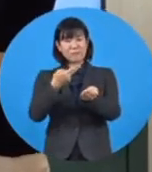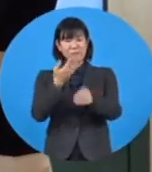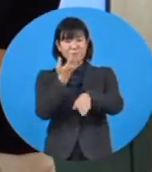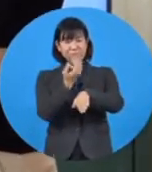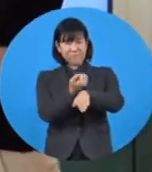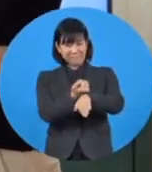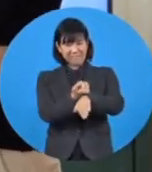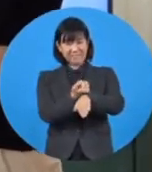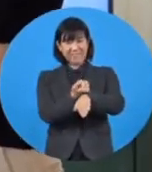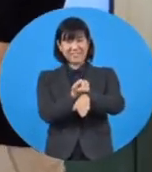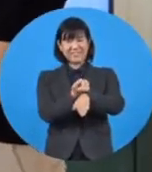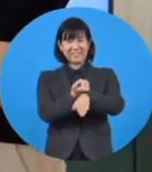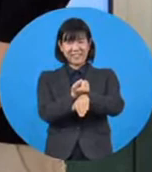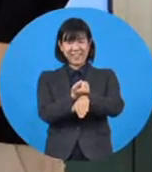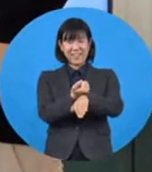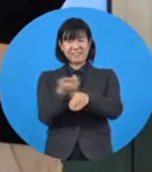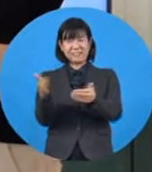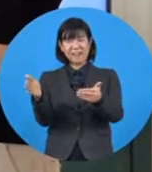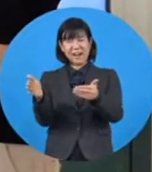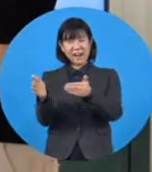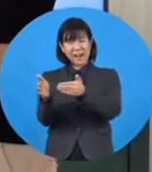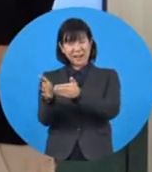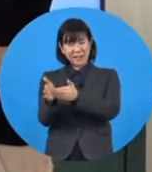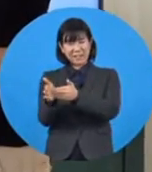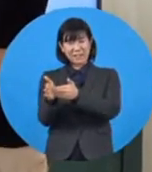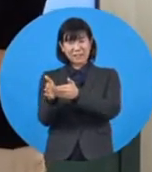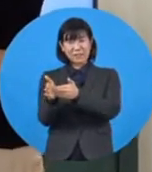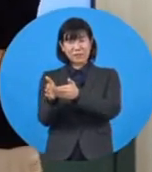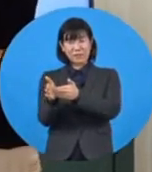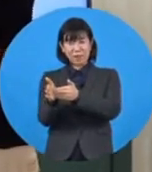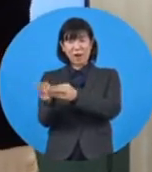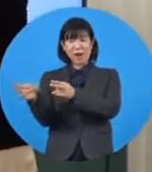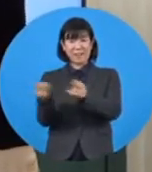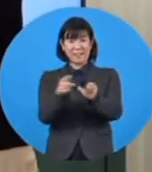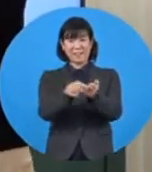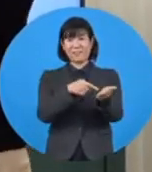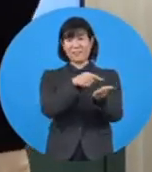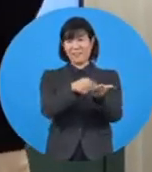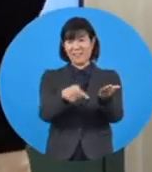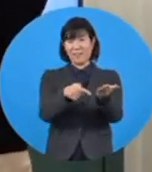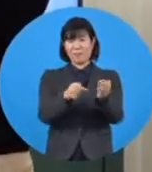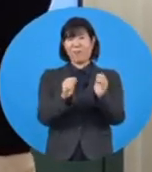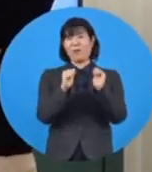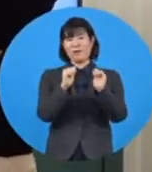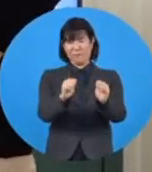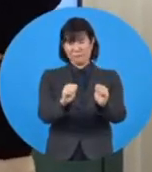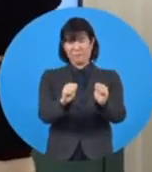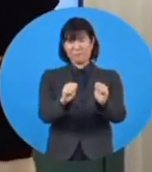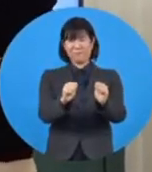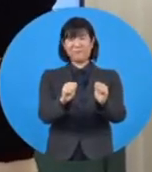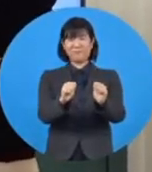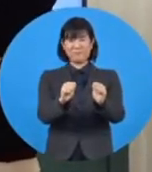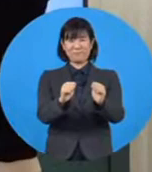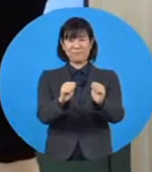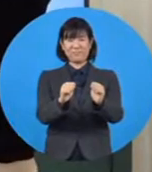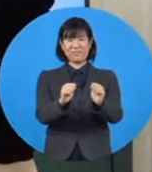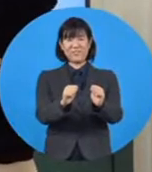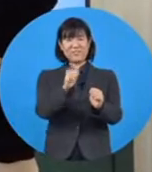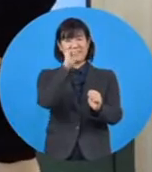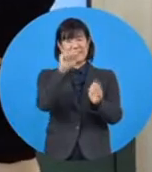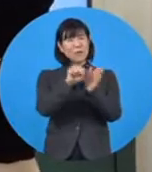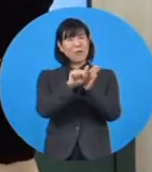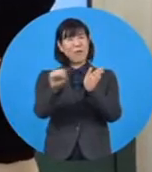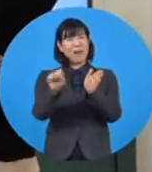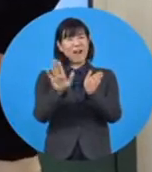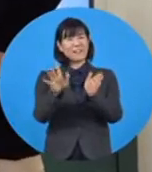身について、そしてそれを、まあ、自分で片付けることまでちょっと最終的にはしてもらったんで結構良